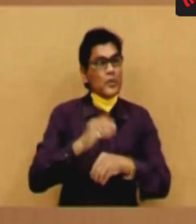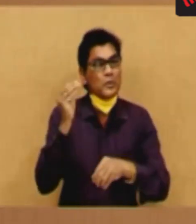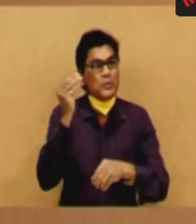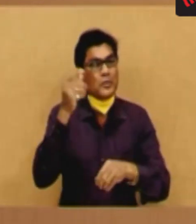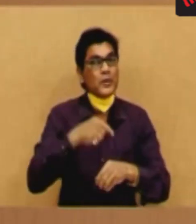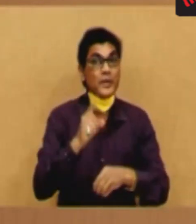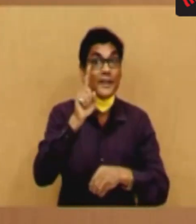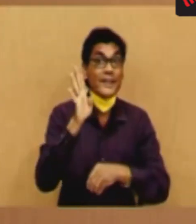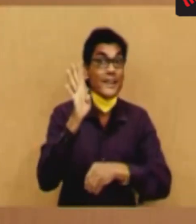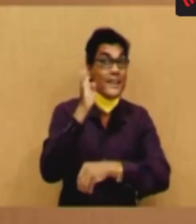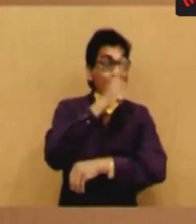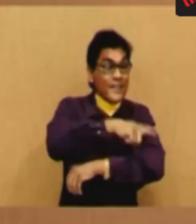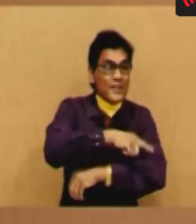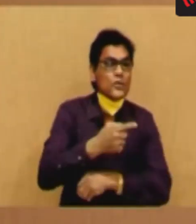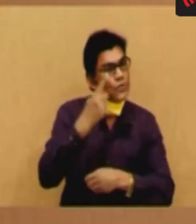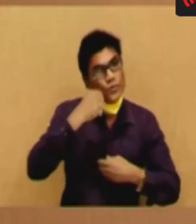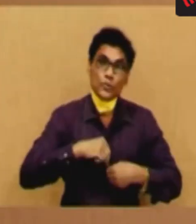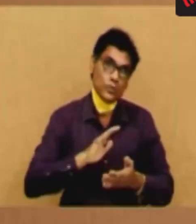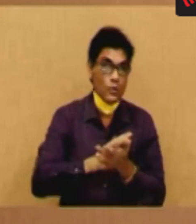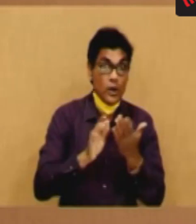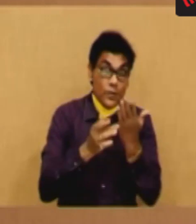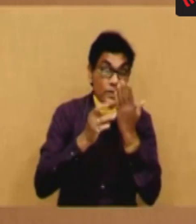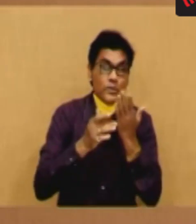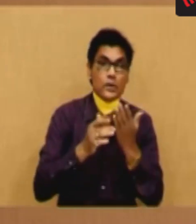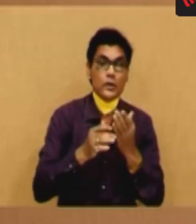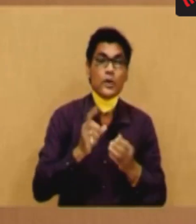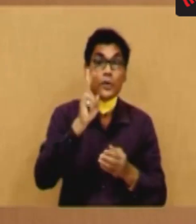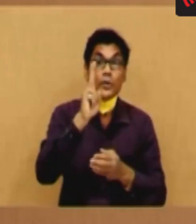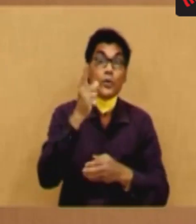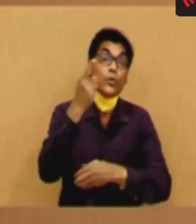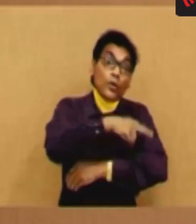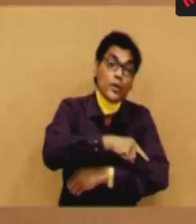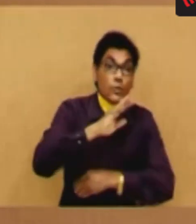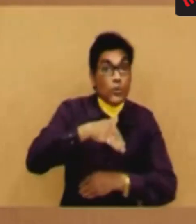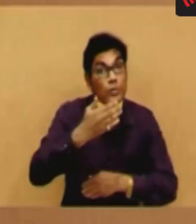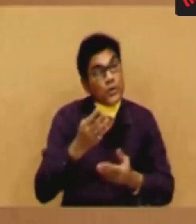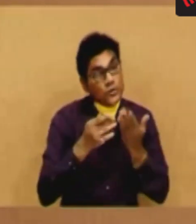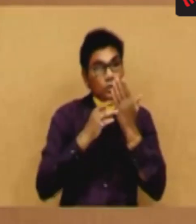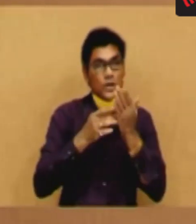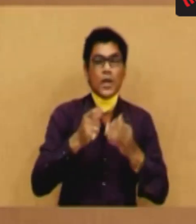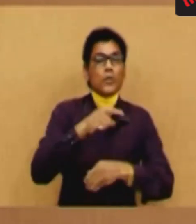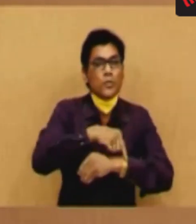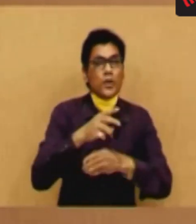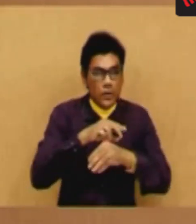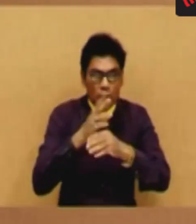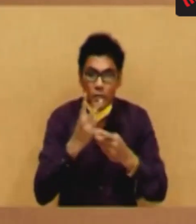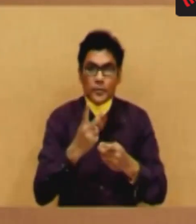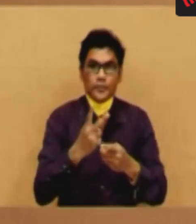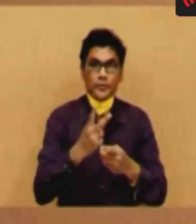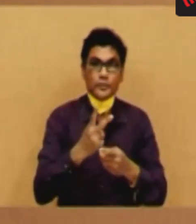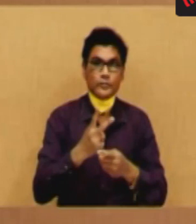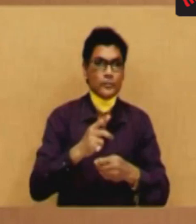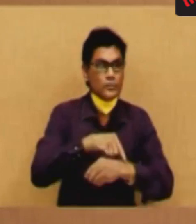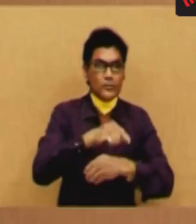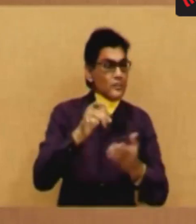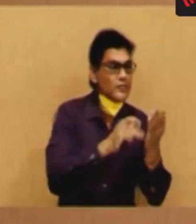दिन रे जणा पडि जाउचे तार लक्षण से प्रकाश करुची बेले बेले 21 दिन मध्य हो जाउची एपरी भी देखा दी पृथ्वी रे जे